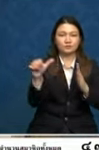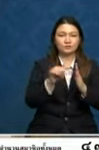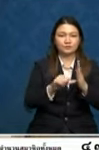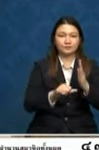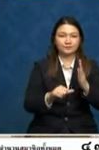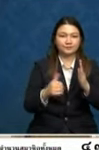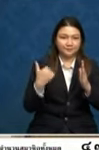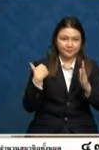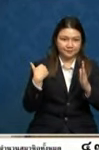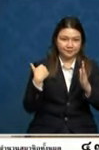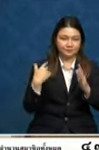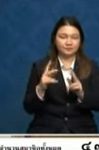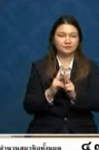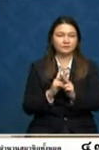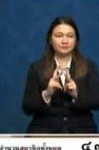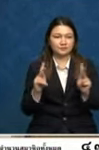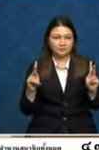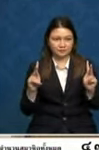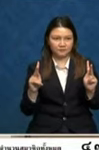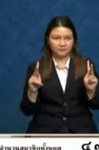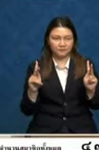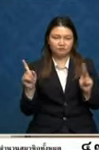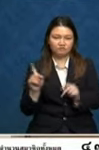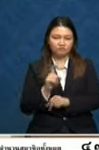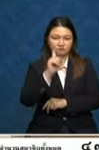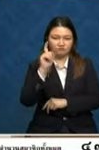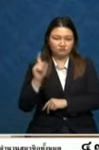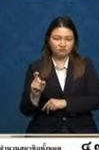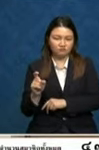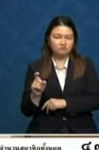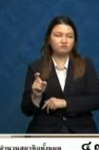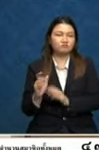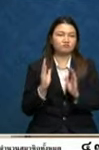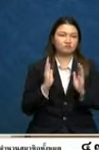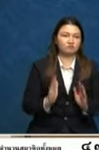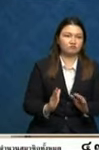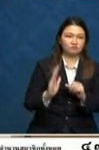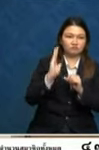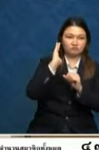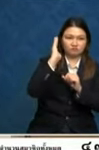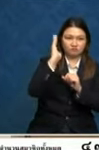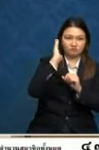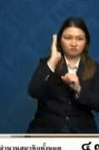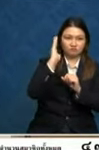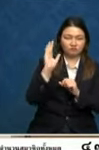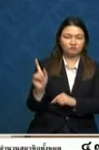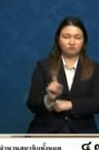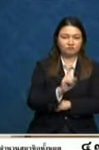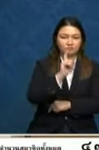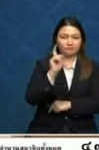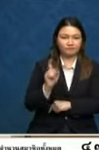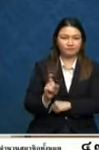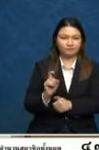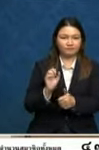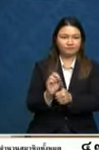มีกรรมธิการขอสงวนความเห็นมีผู้แปรยติขอสงวนคำแปรยติ